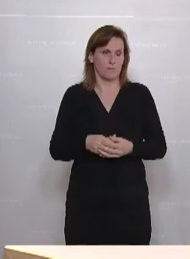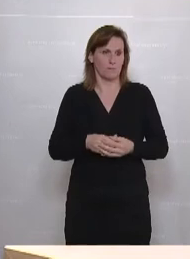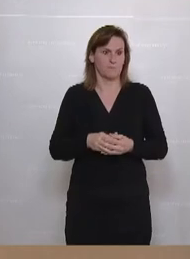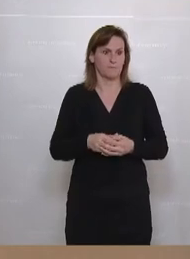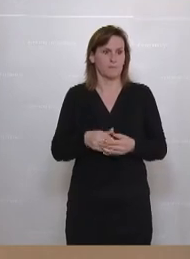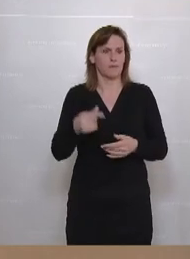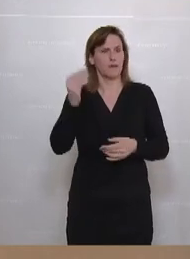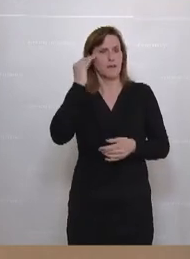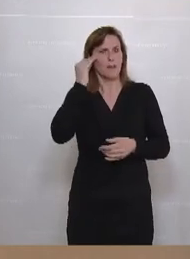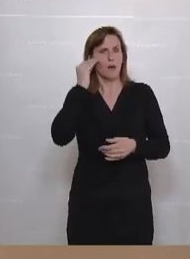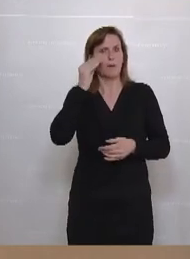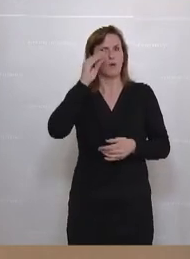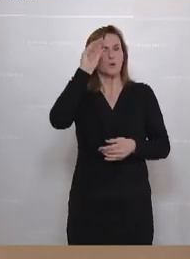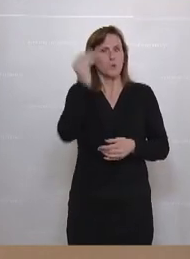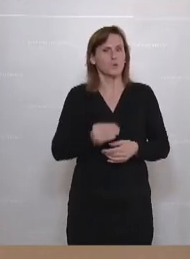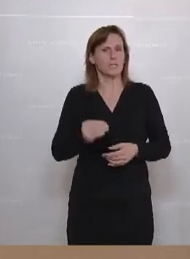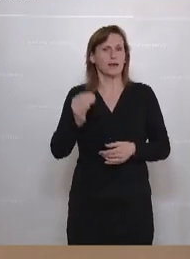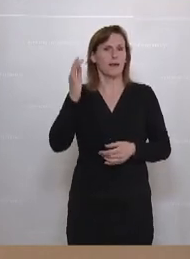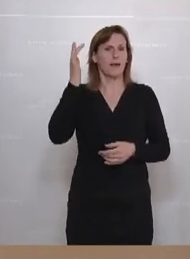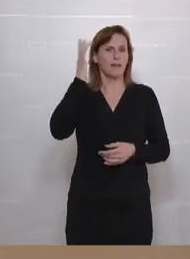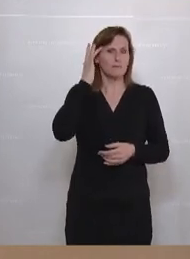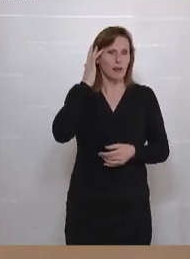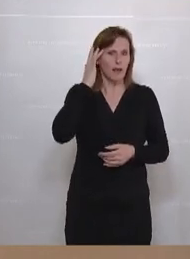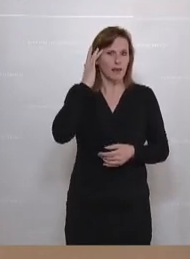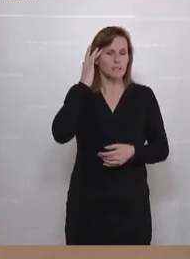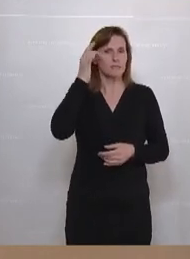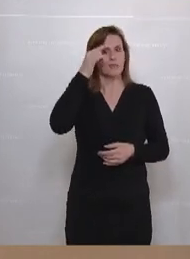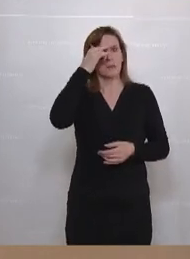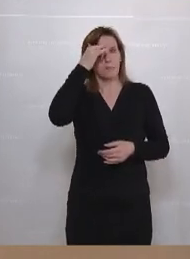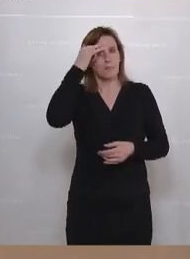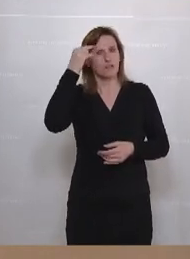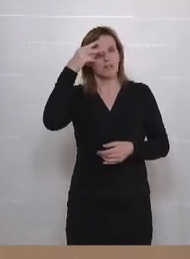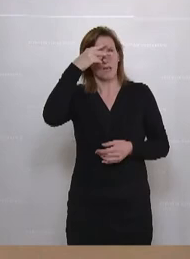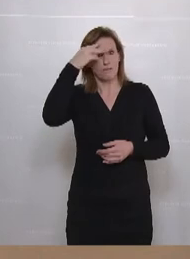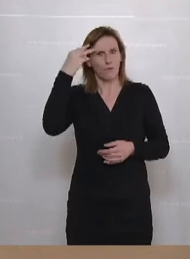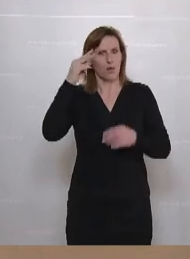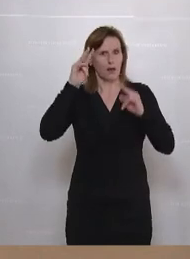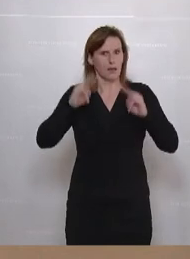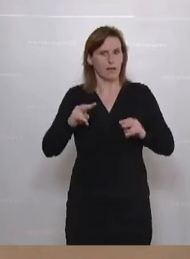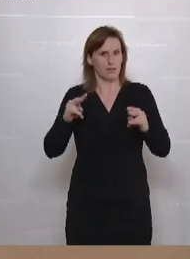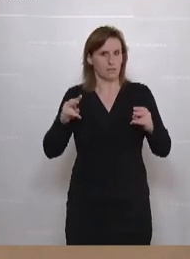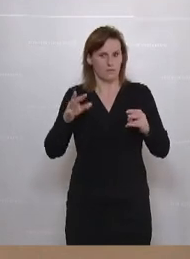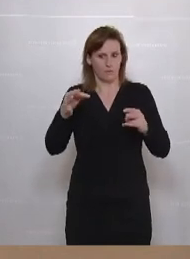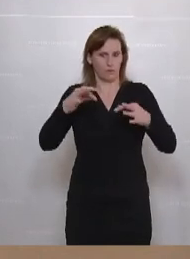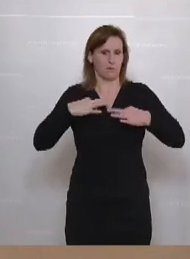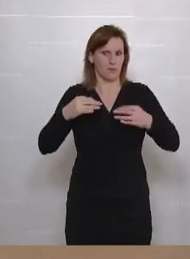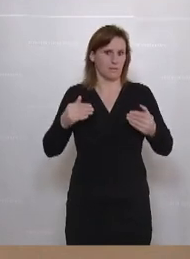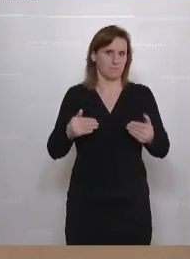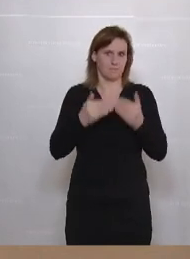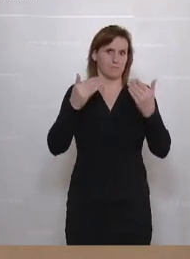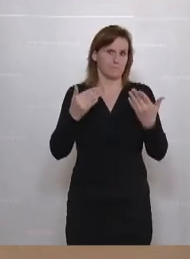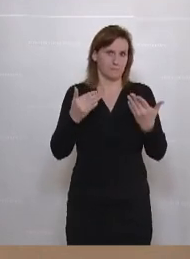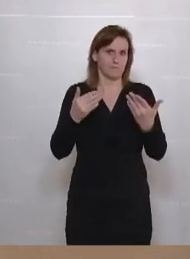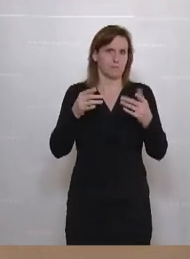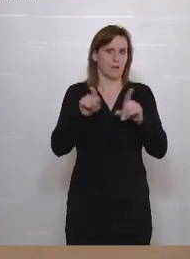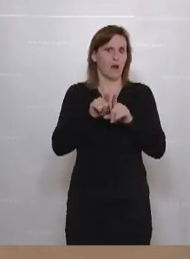glaube, das Thema künstliche Intelligenz und humanitäres Völkerrecht, künstliche Intelligenz und Menschenrechte ist eines, wenn nicht